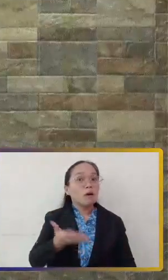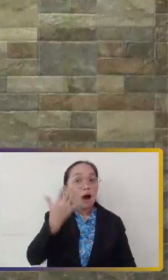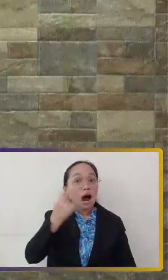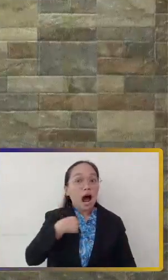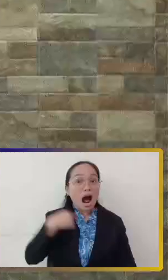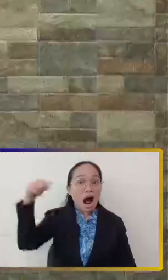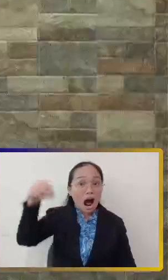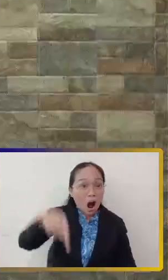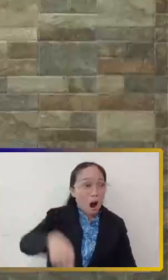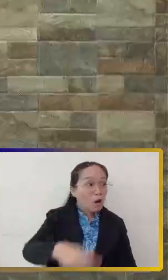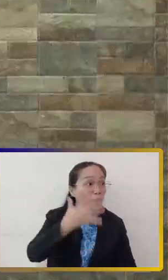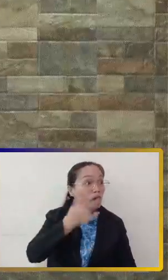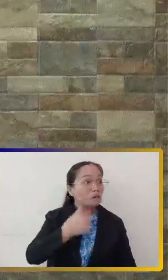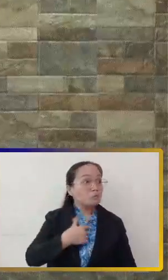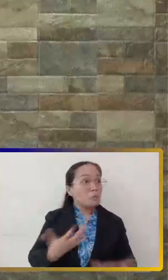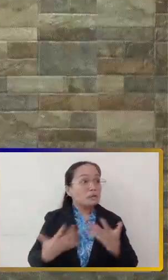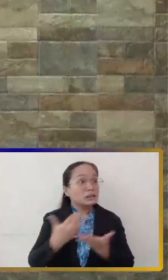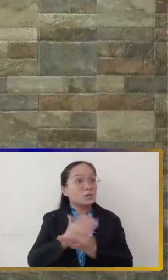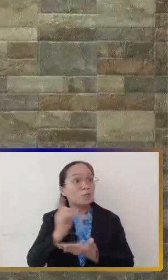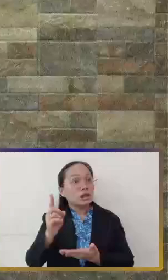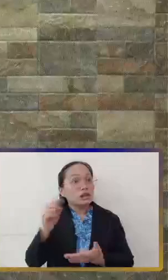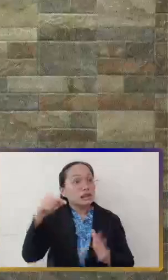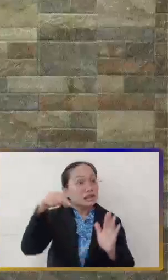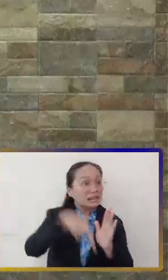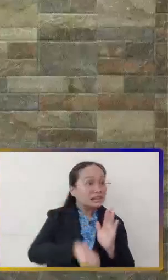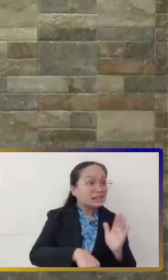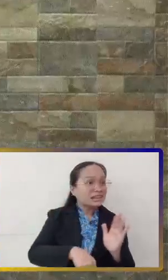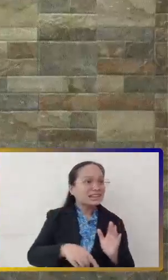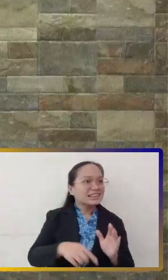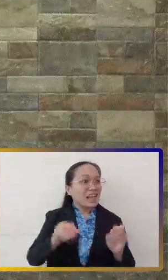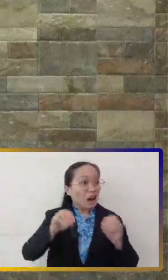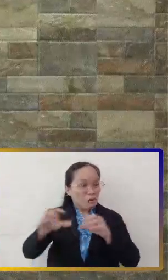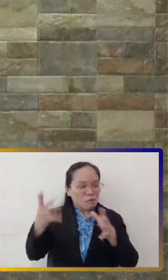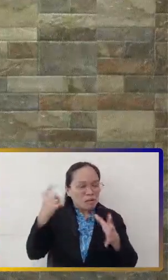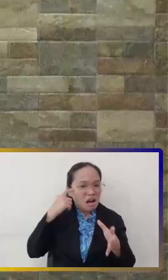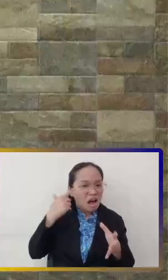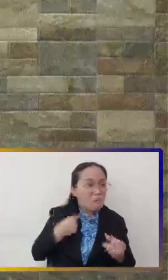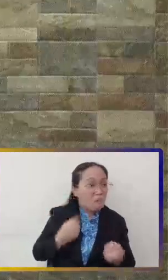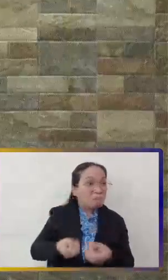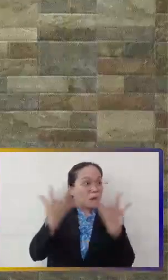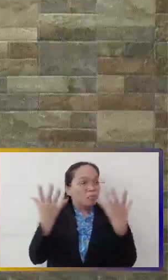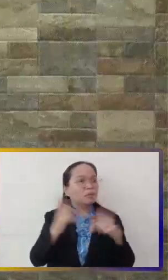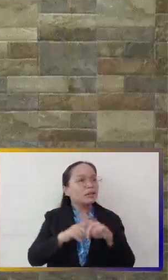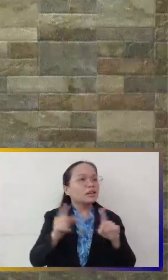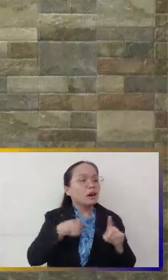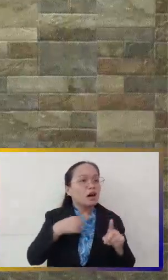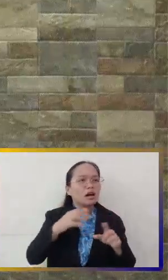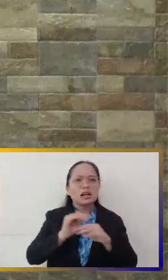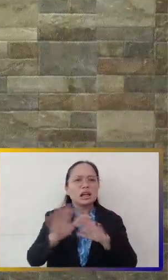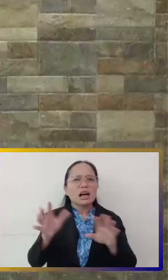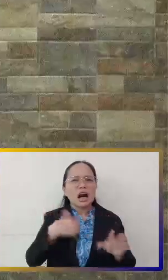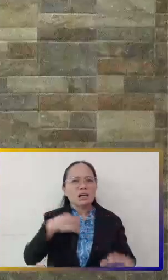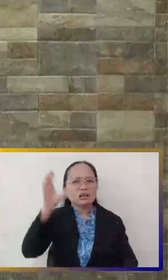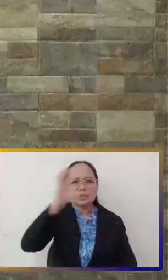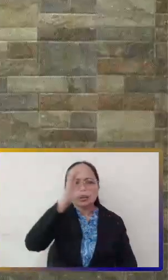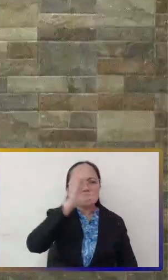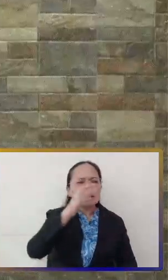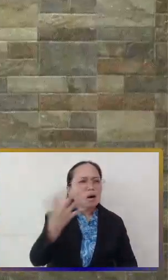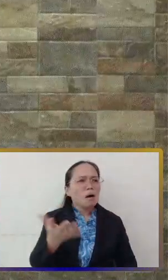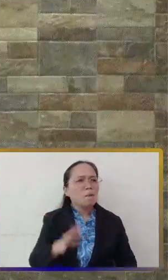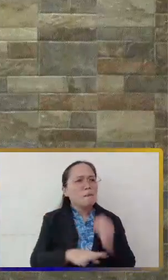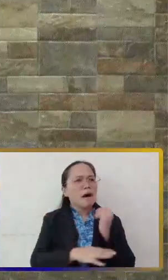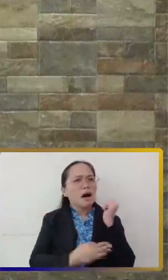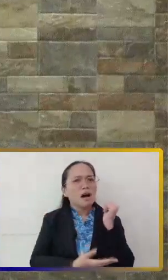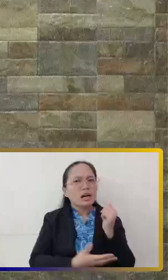bumaba, baka isipin nila, nag-iwan ako ng bomba doon sa hotel eh. So, taas ako, clear ko lahat, so, hinahanap ko, sabi niya,